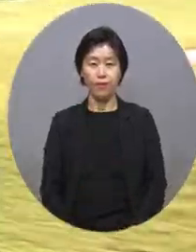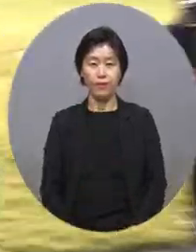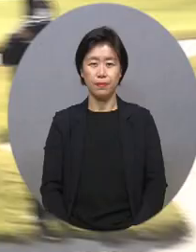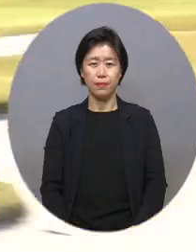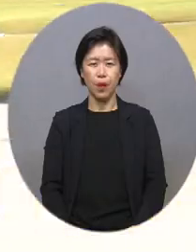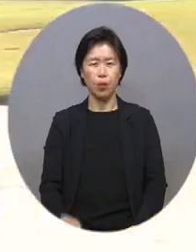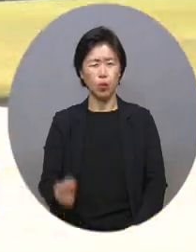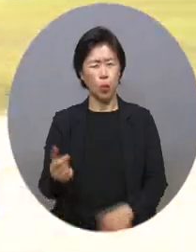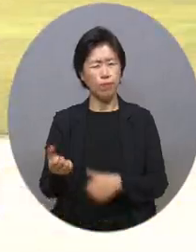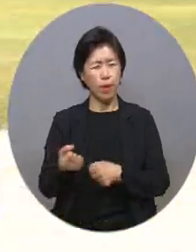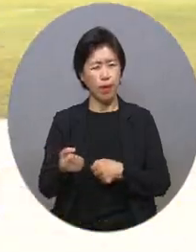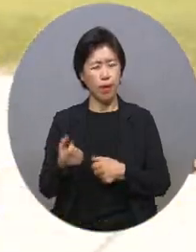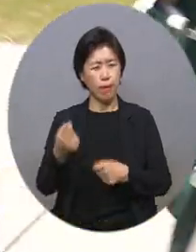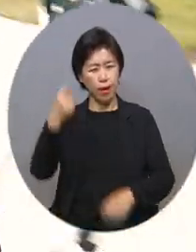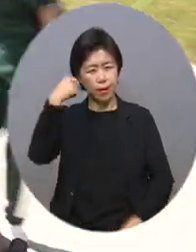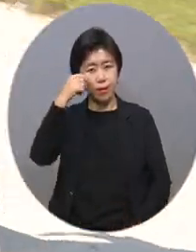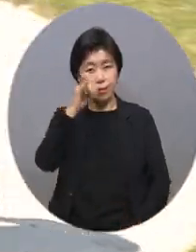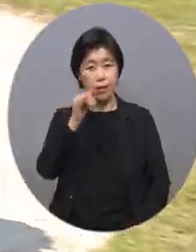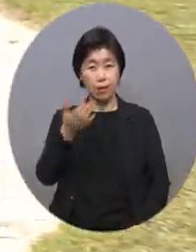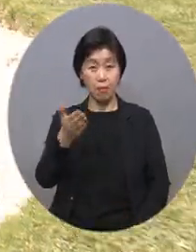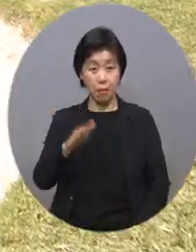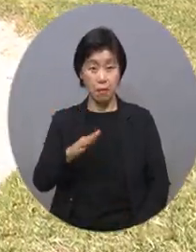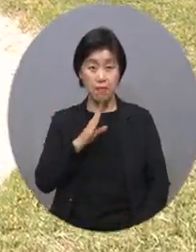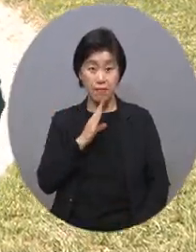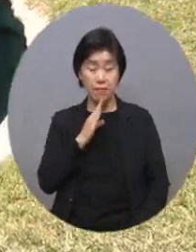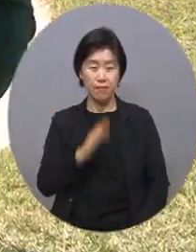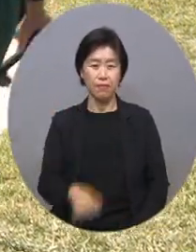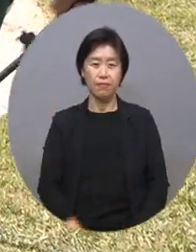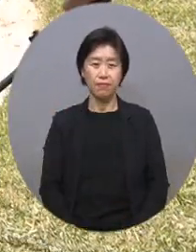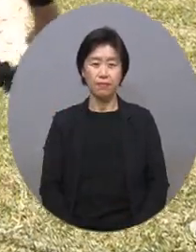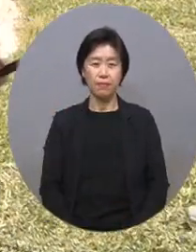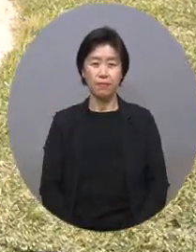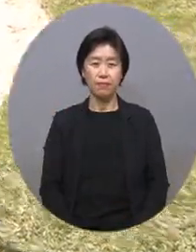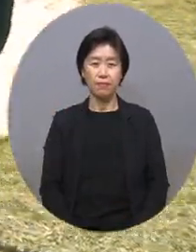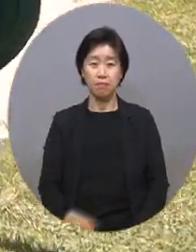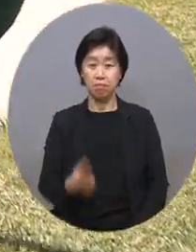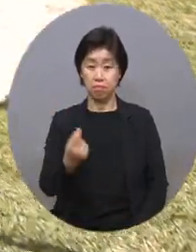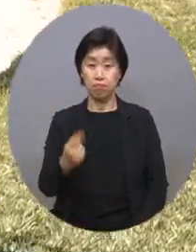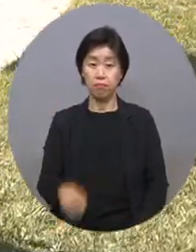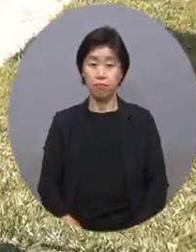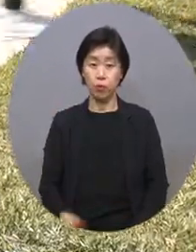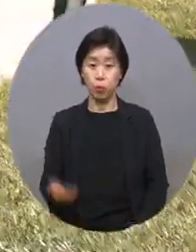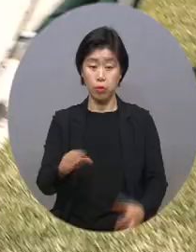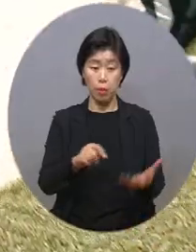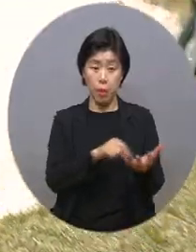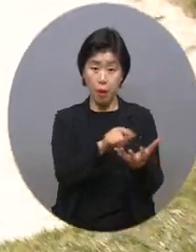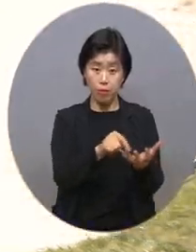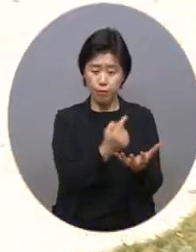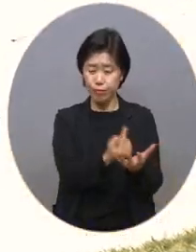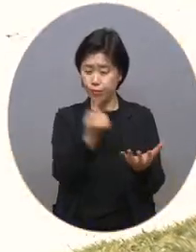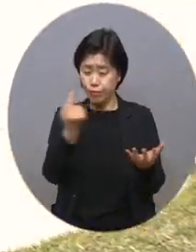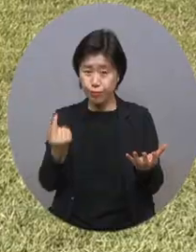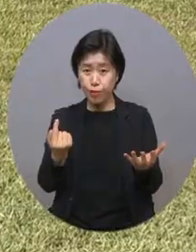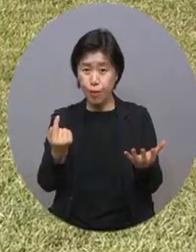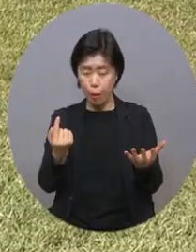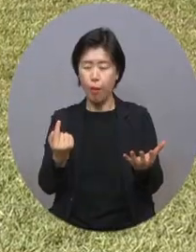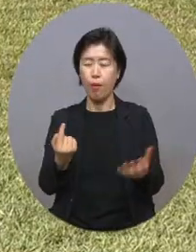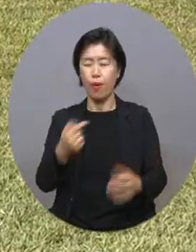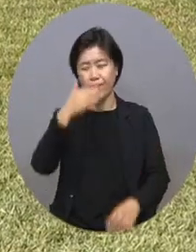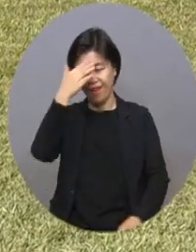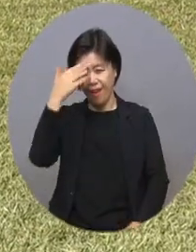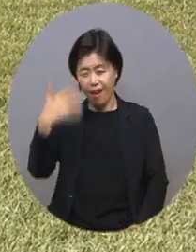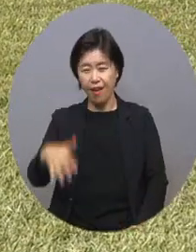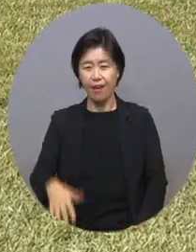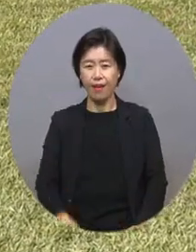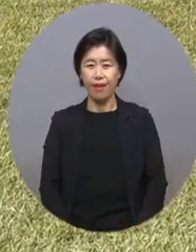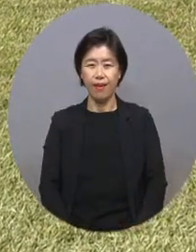조금 땡긴 거 아니에요? 그런 거 같습니다. 그죠? 아우, 나, 아우, 탈출한 것만 해도. 어,